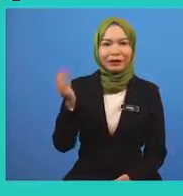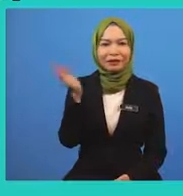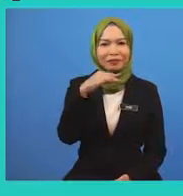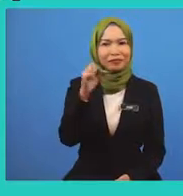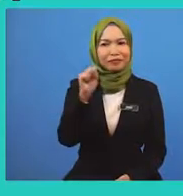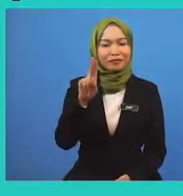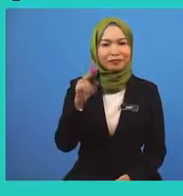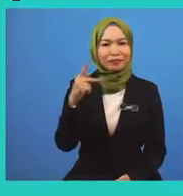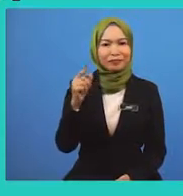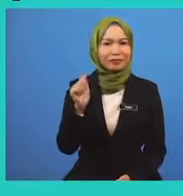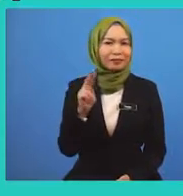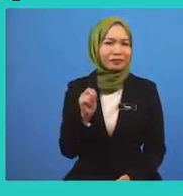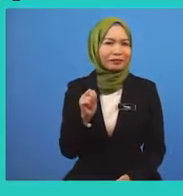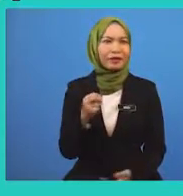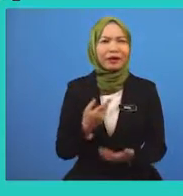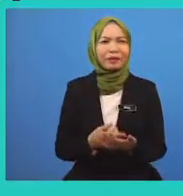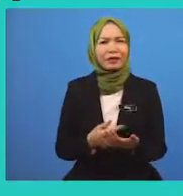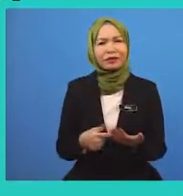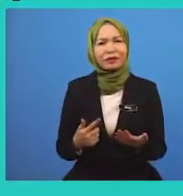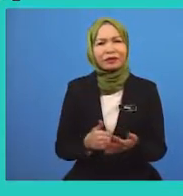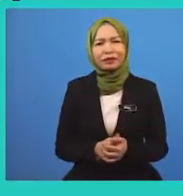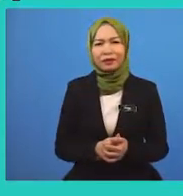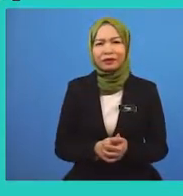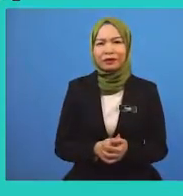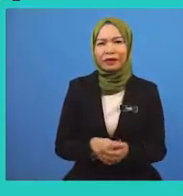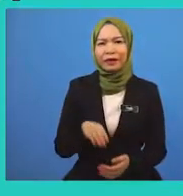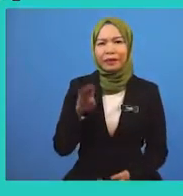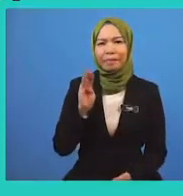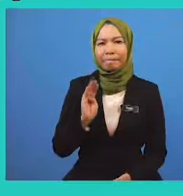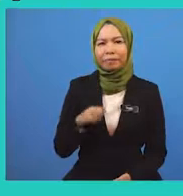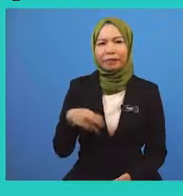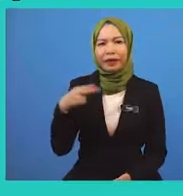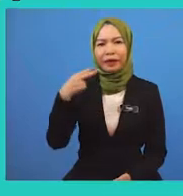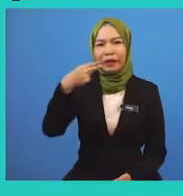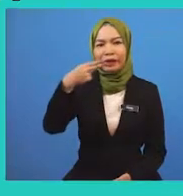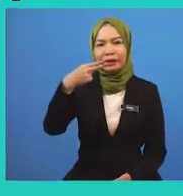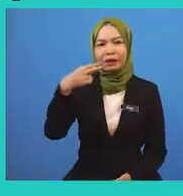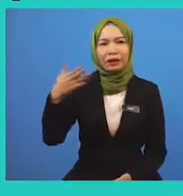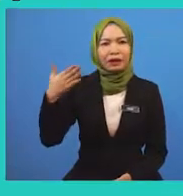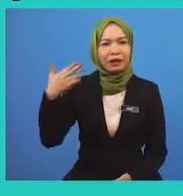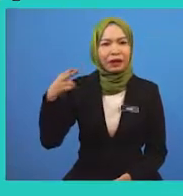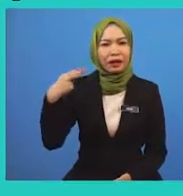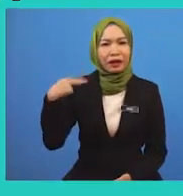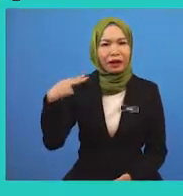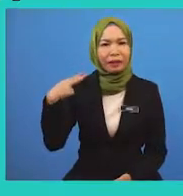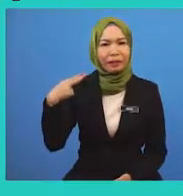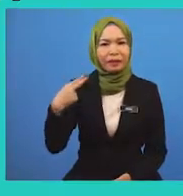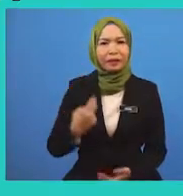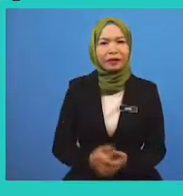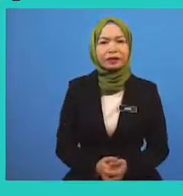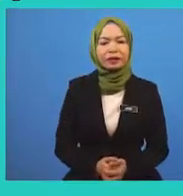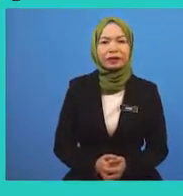ha ialah haba, be ialah bebas, su ialah suhu, kat